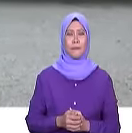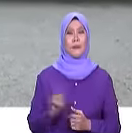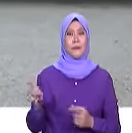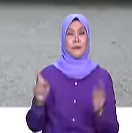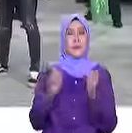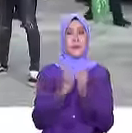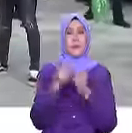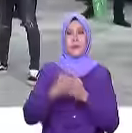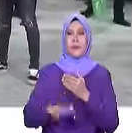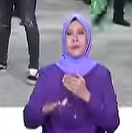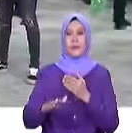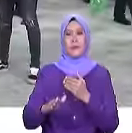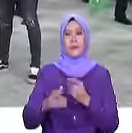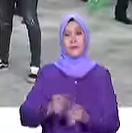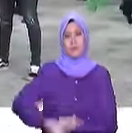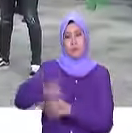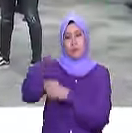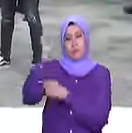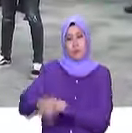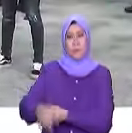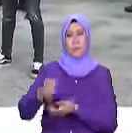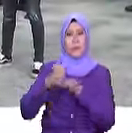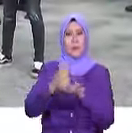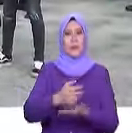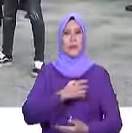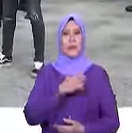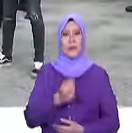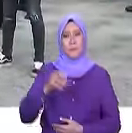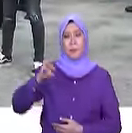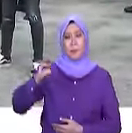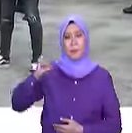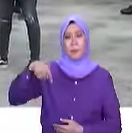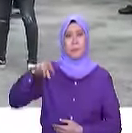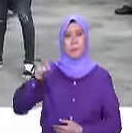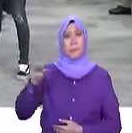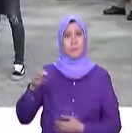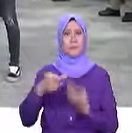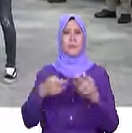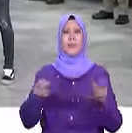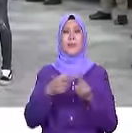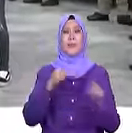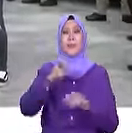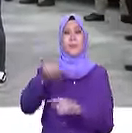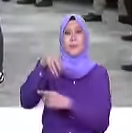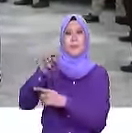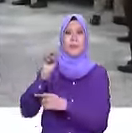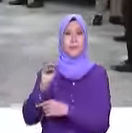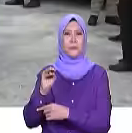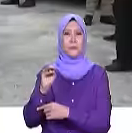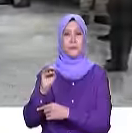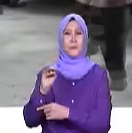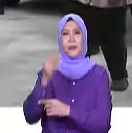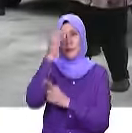ditemui selepas majlis pelepasan konvoi misi bantuan Ihsan Mapim yang disempurnakan Menteri di Jabatan Perdana Menteri Hal Ehwal